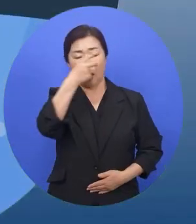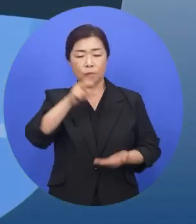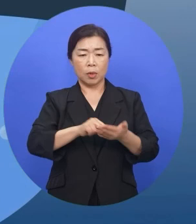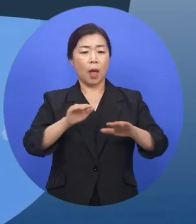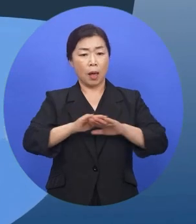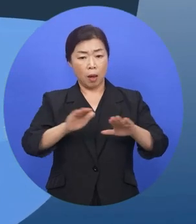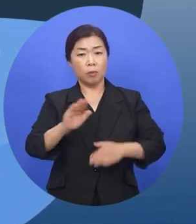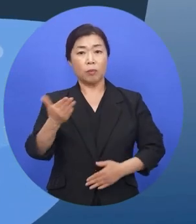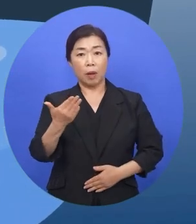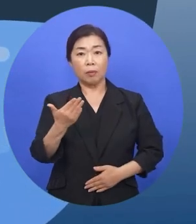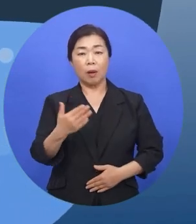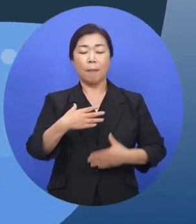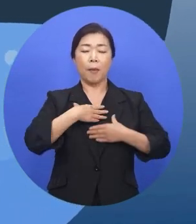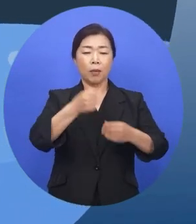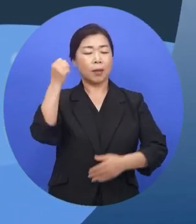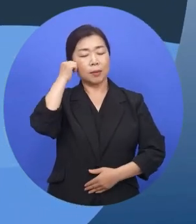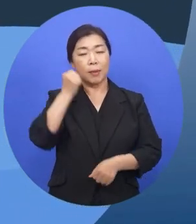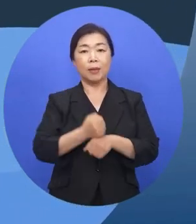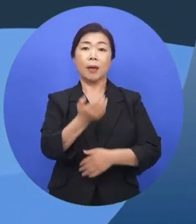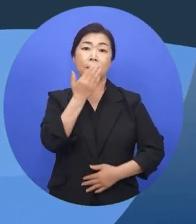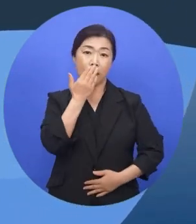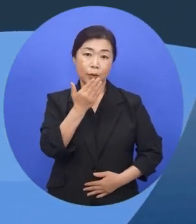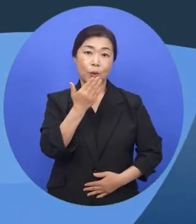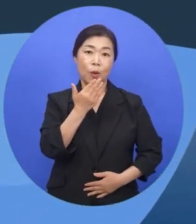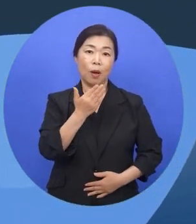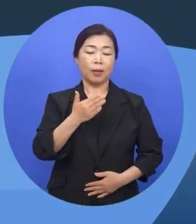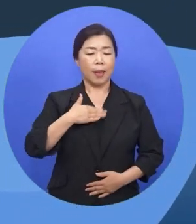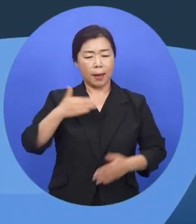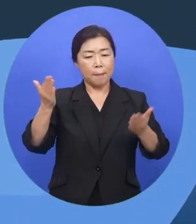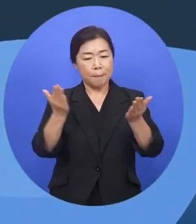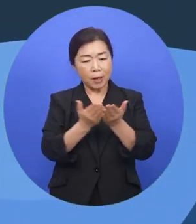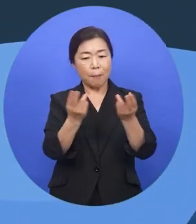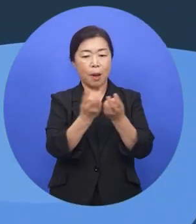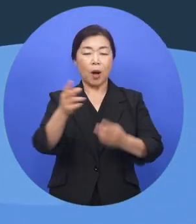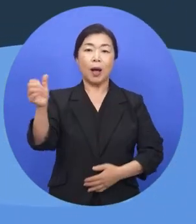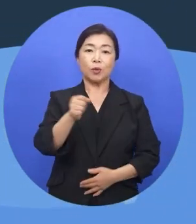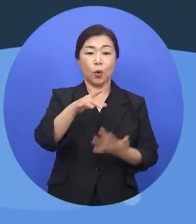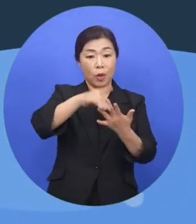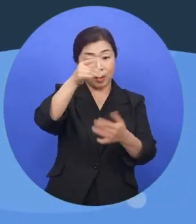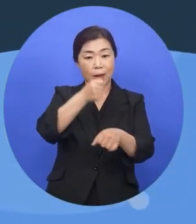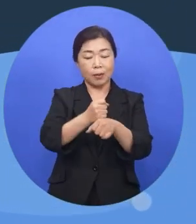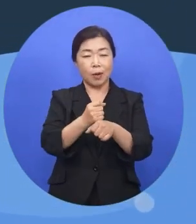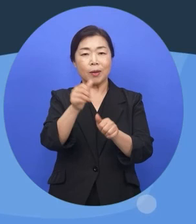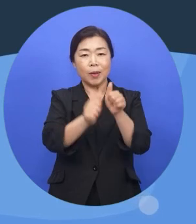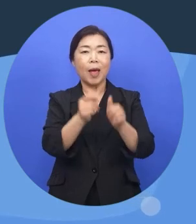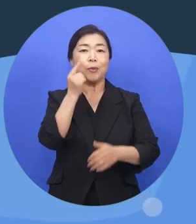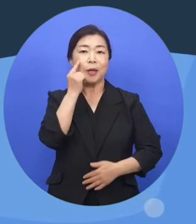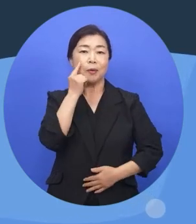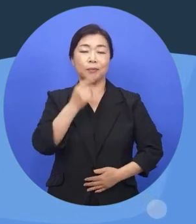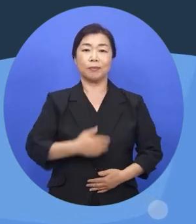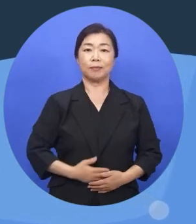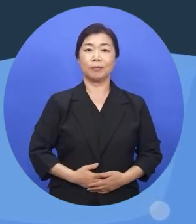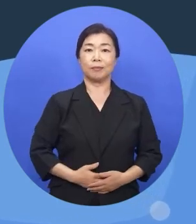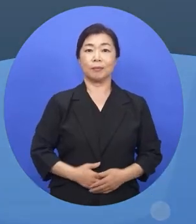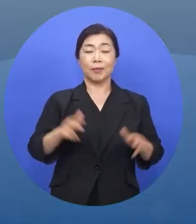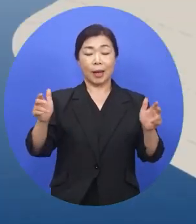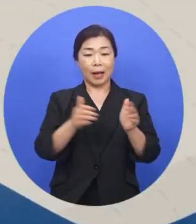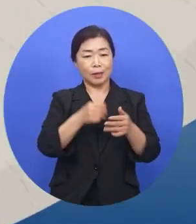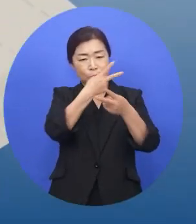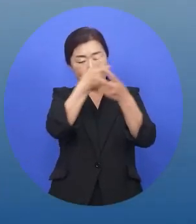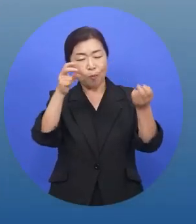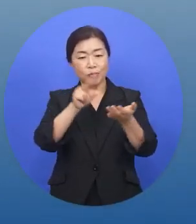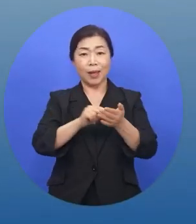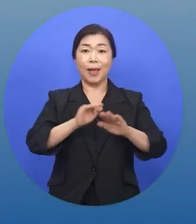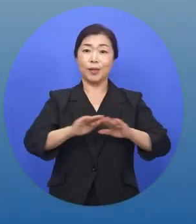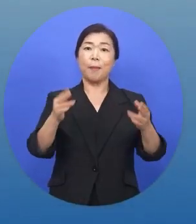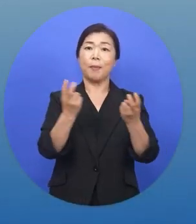수면 문제가 개선되어 편안하게 잠들 수 있도록 나에게 맞는 방법을 선택해서 시도해보세요.